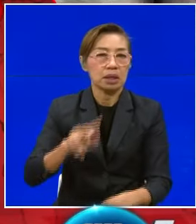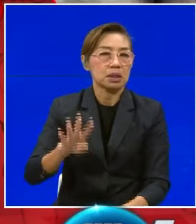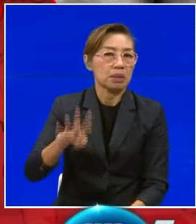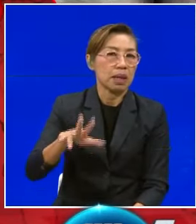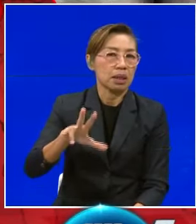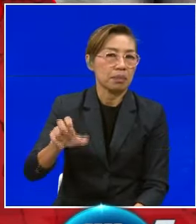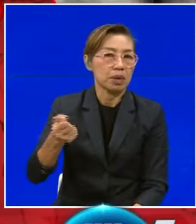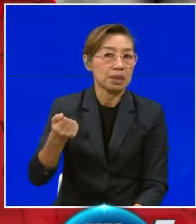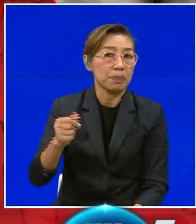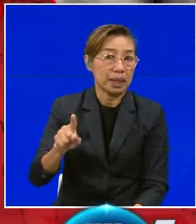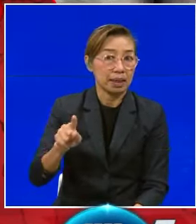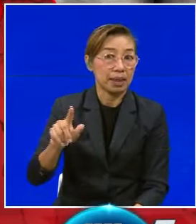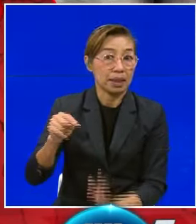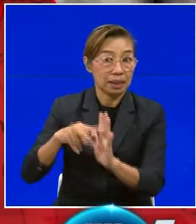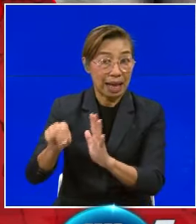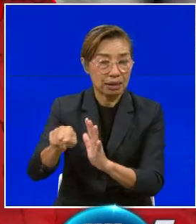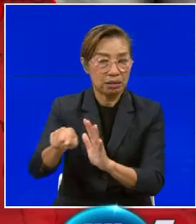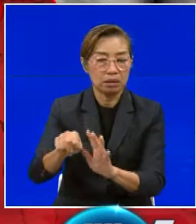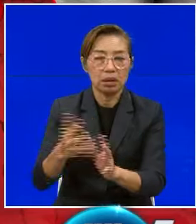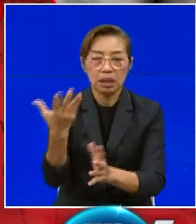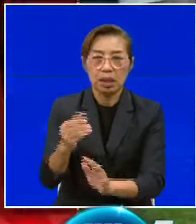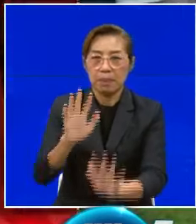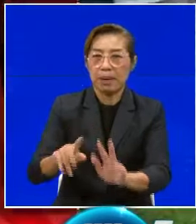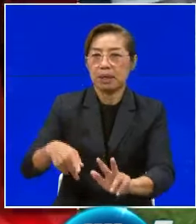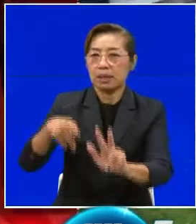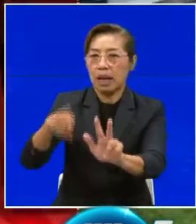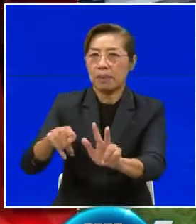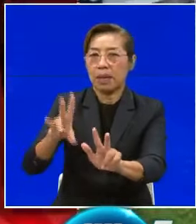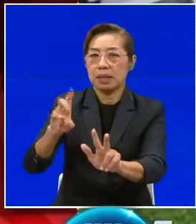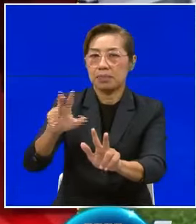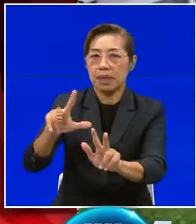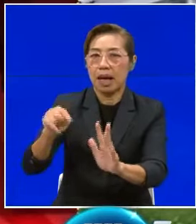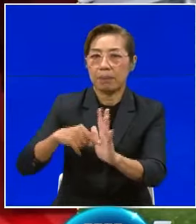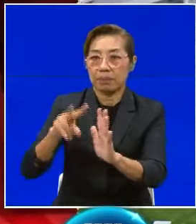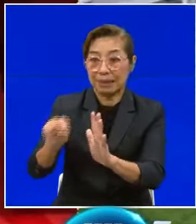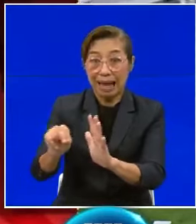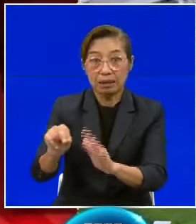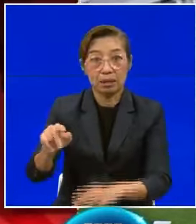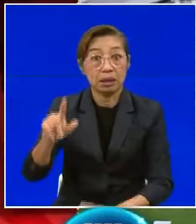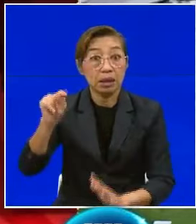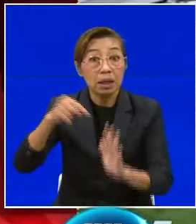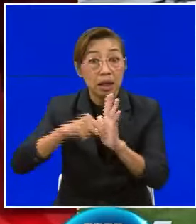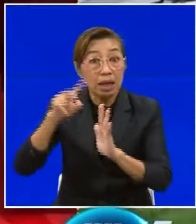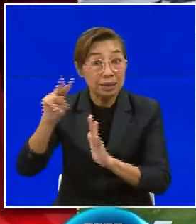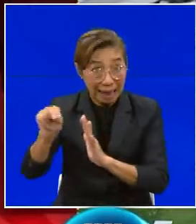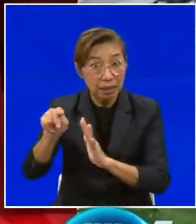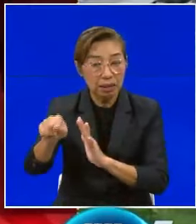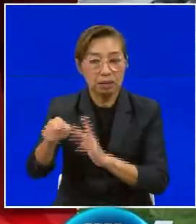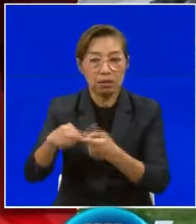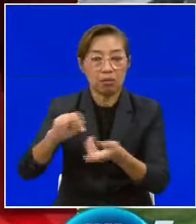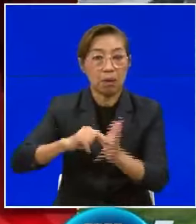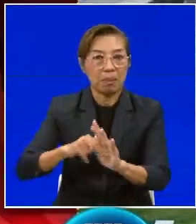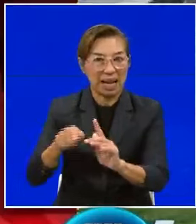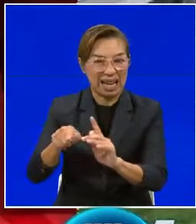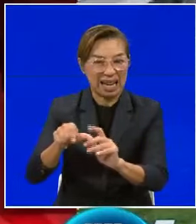ไปหักความชื้นออก 30% จะมีน้ำหนักประมาณสัก 3,073 ตันนี่มันตันนะท่านผู้ชมแล้วเขาบอกไอ้แร่เนี่ย